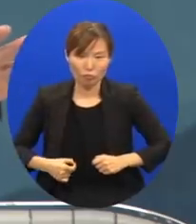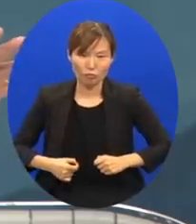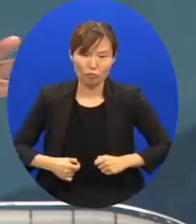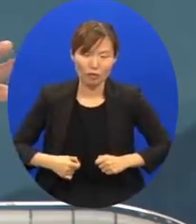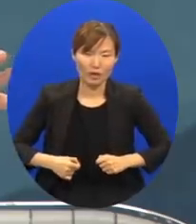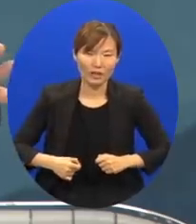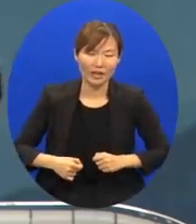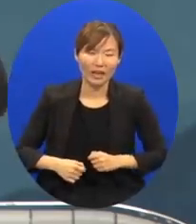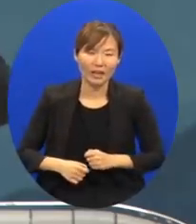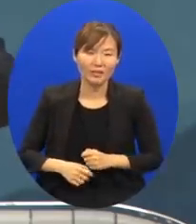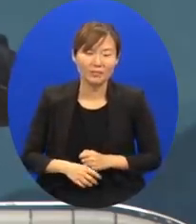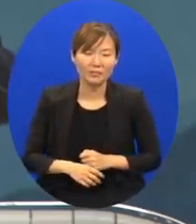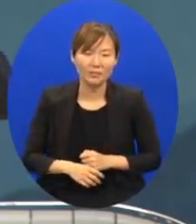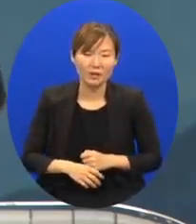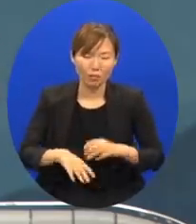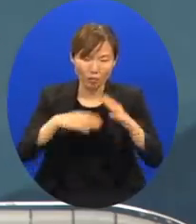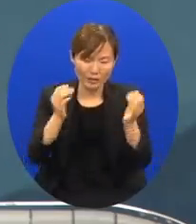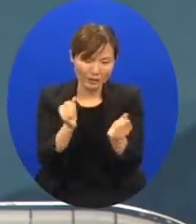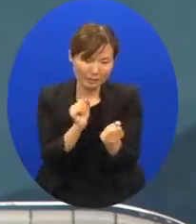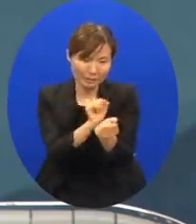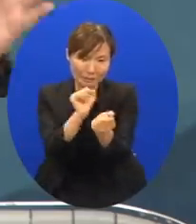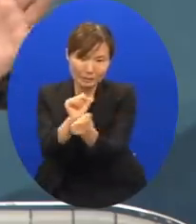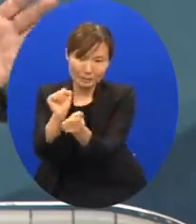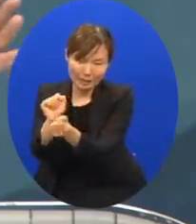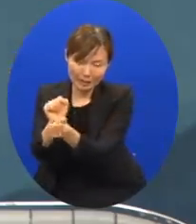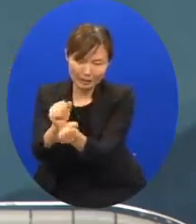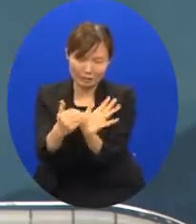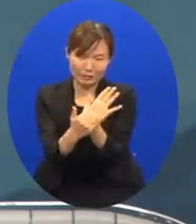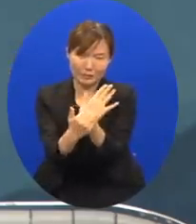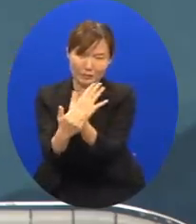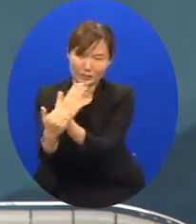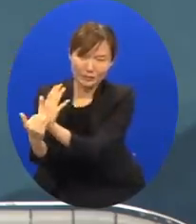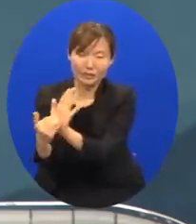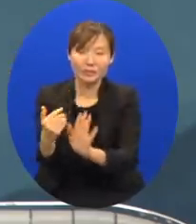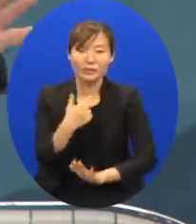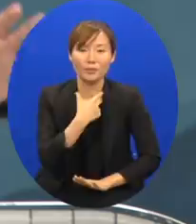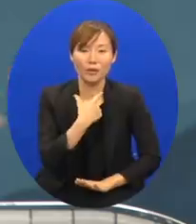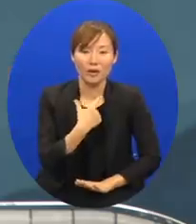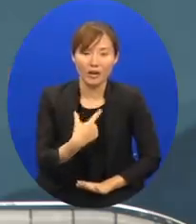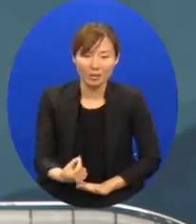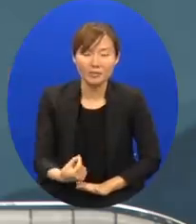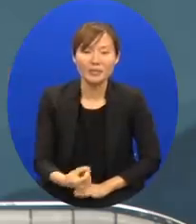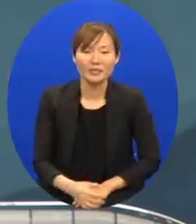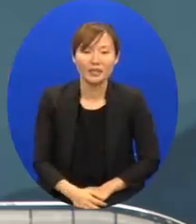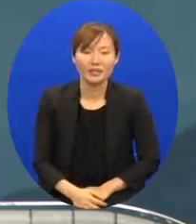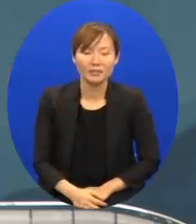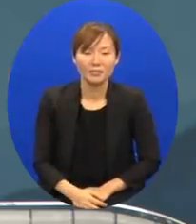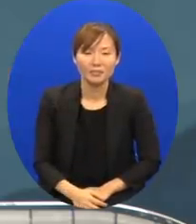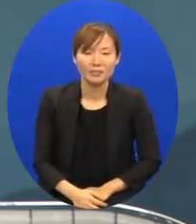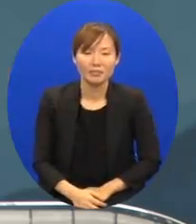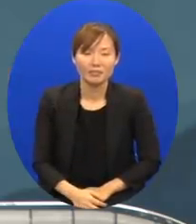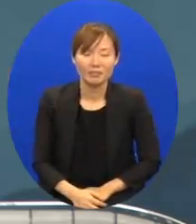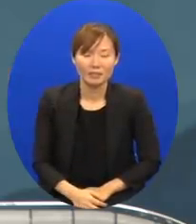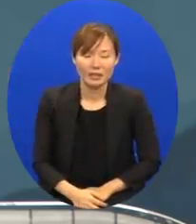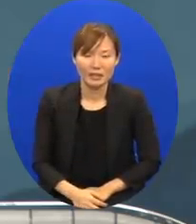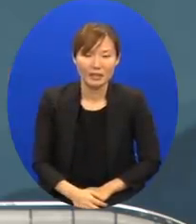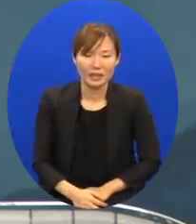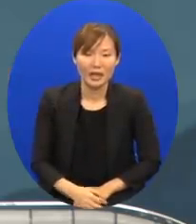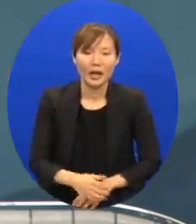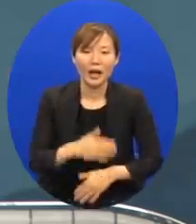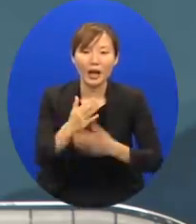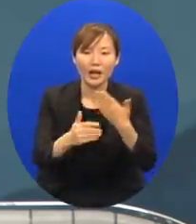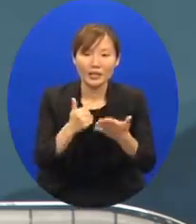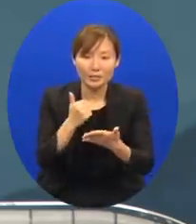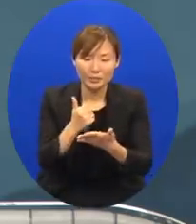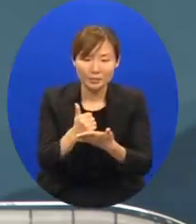악독 하나님 예방할 수도 없는 무서운 전염병의 소식들이 들려 옵니다 하나님